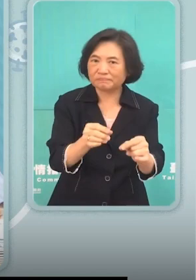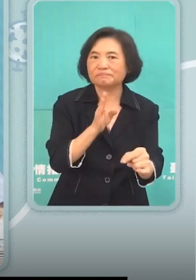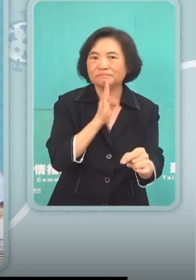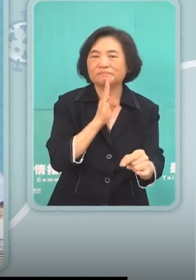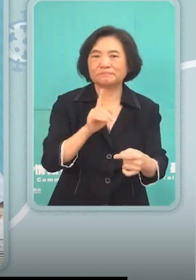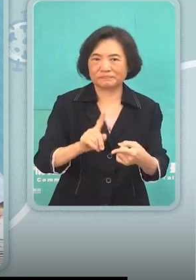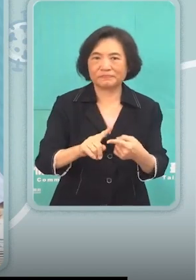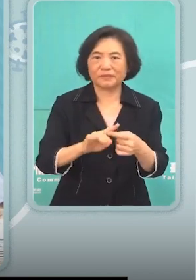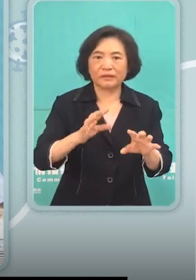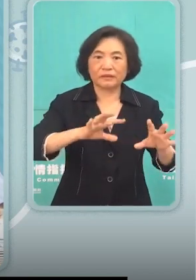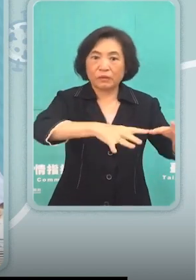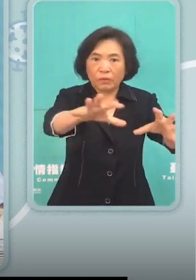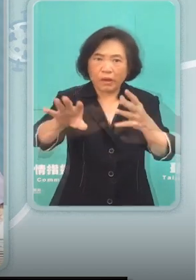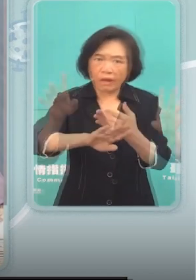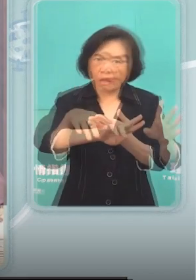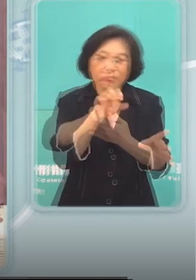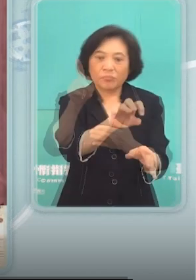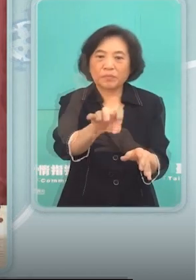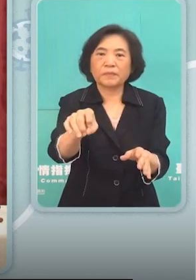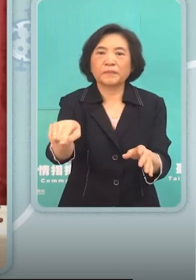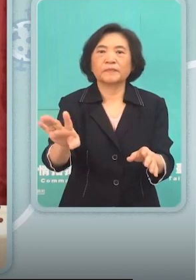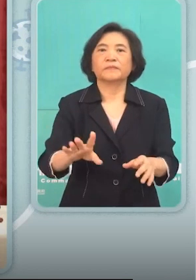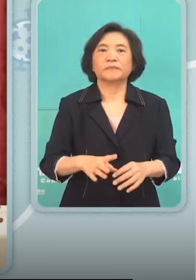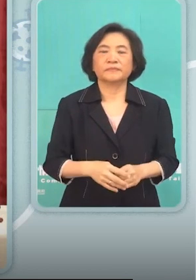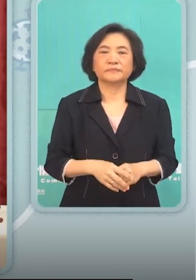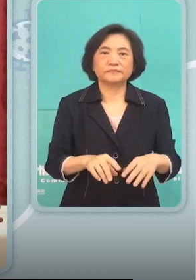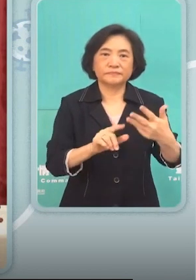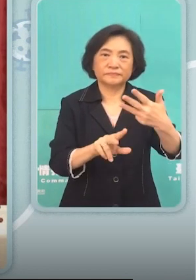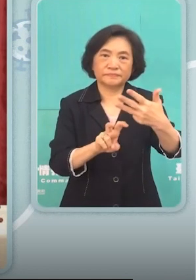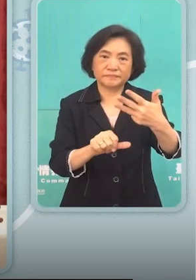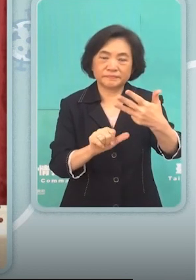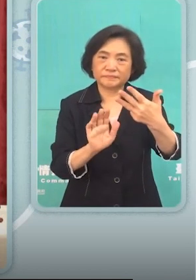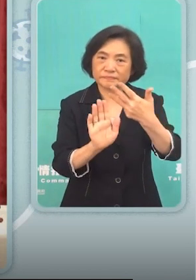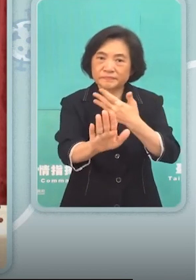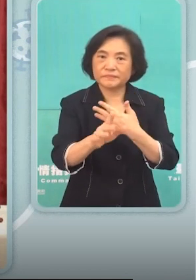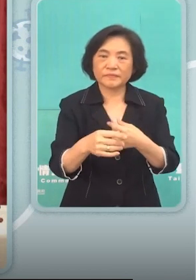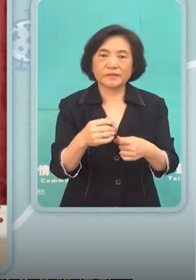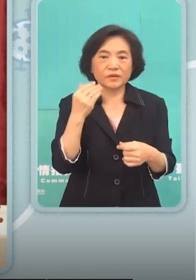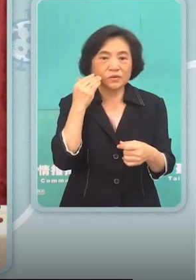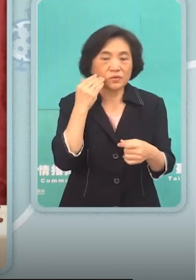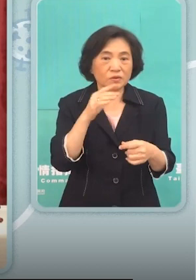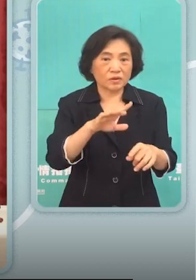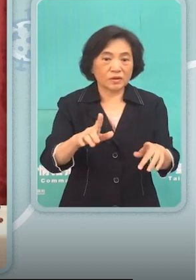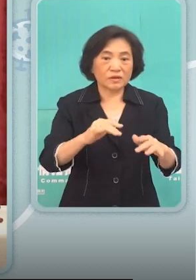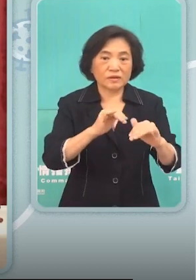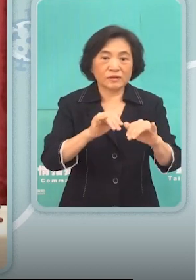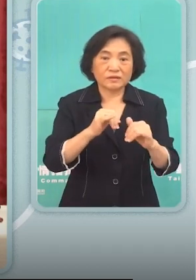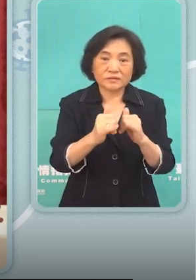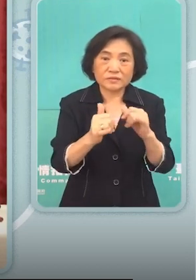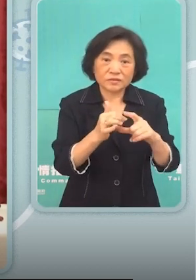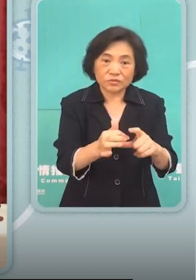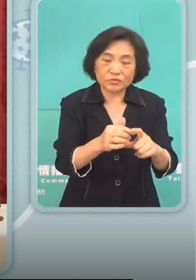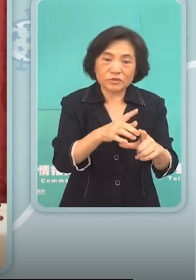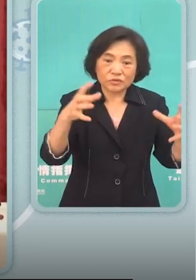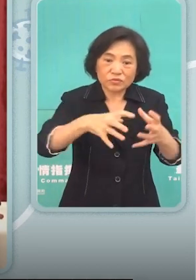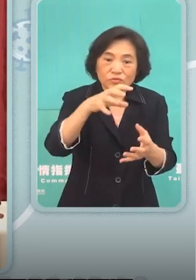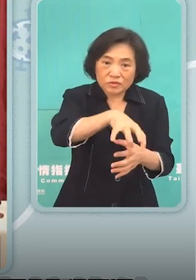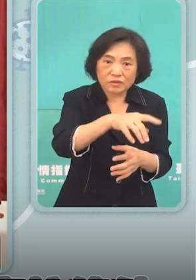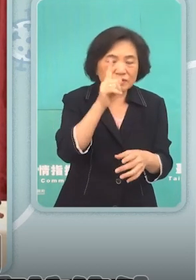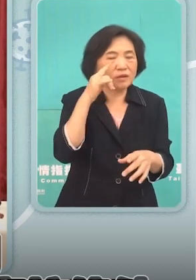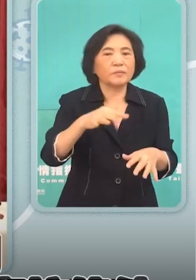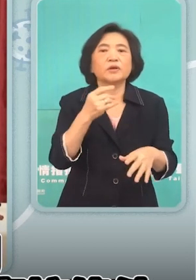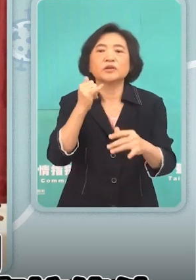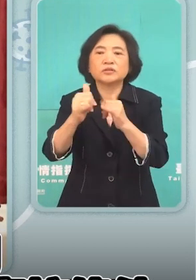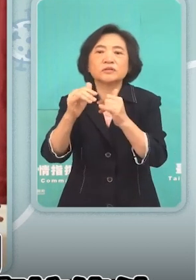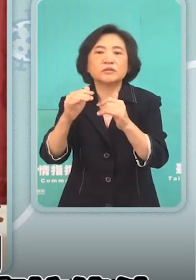是在整个世界还蛮严重的。 从8月25号开始会开放受理据点，那么来函跟社会局申请复